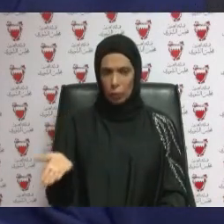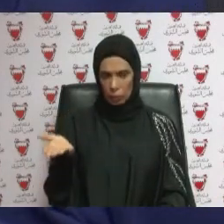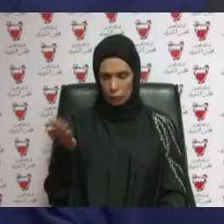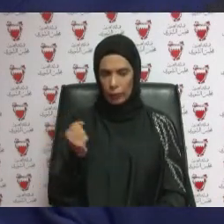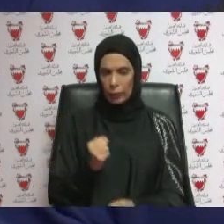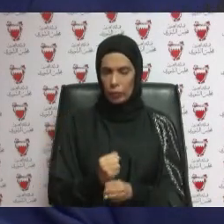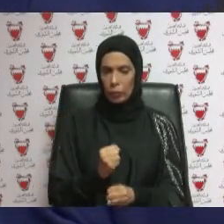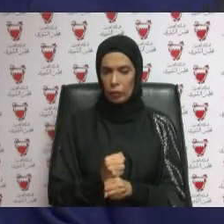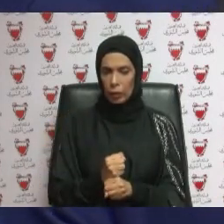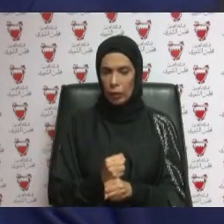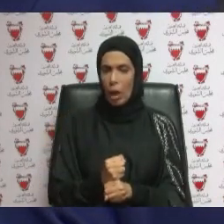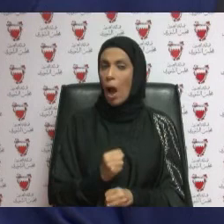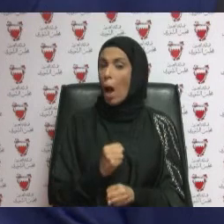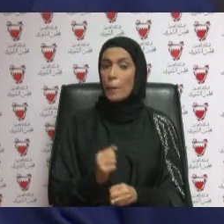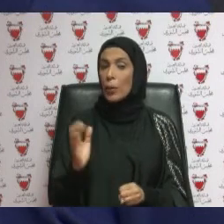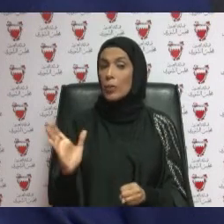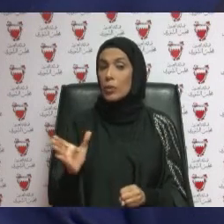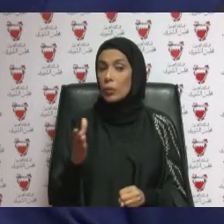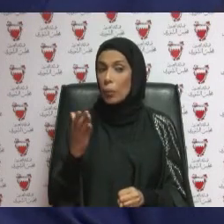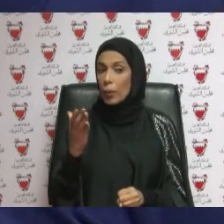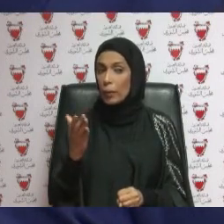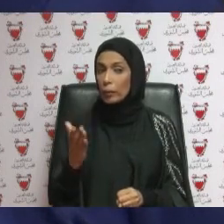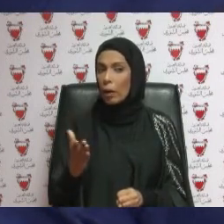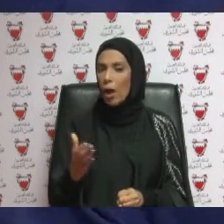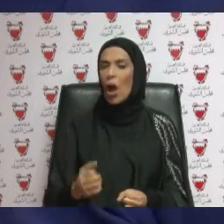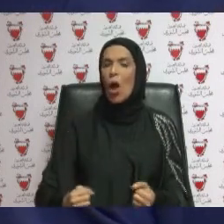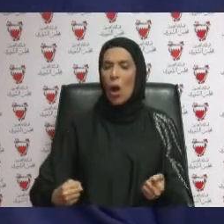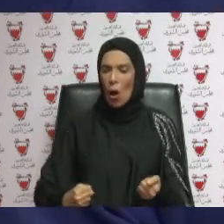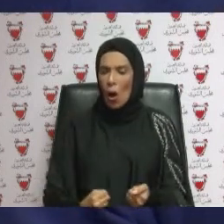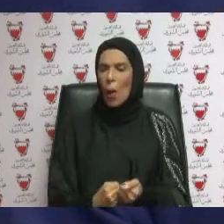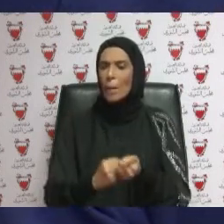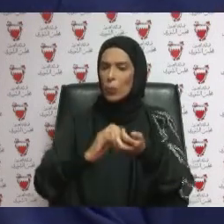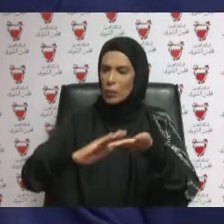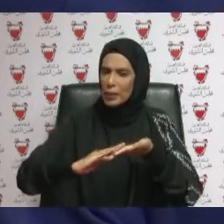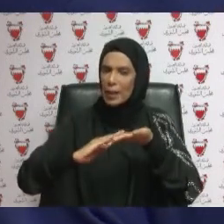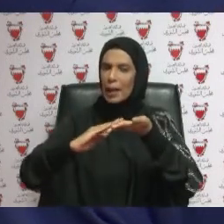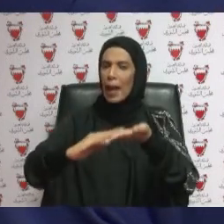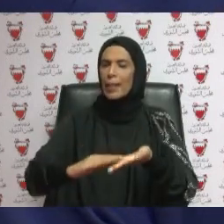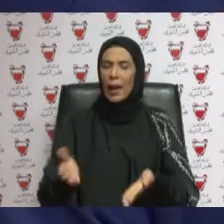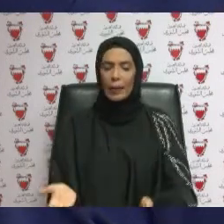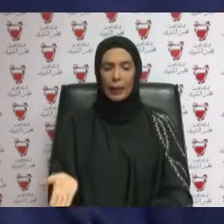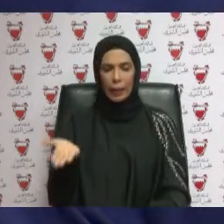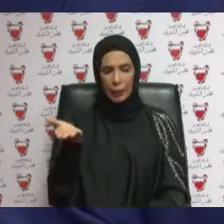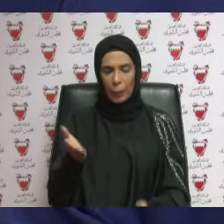العمل، احنا يكون وظيفتنا الآن بعد مساندة اللي يحتاجون تقدم أكثر في هذا